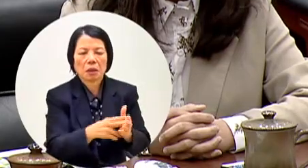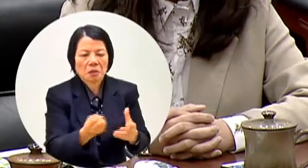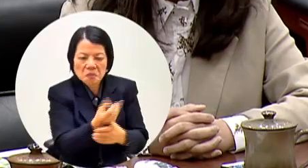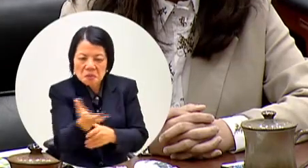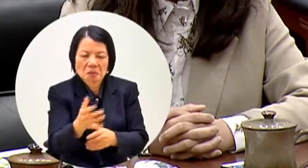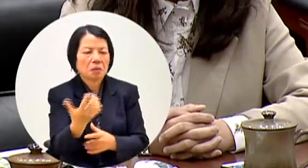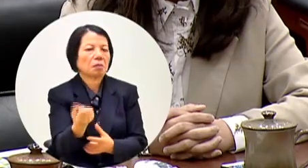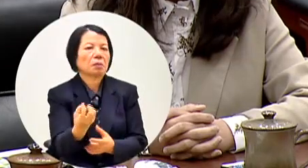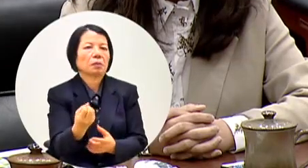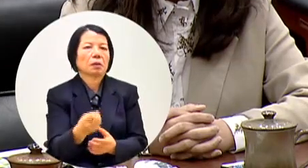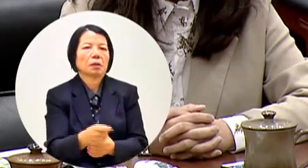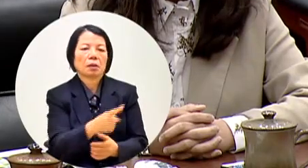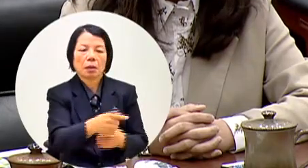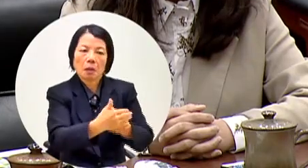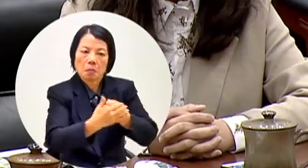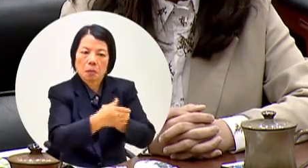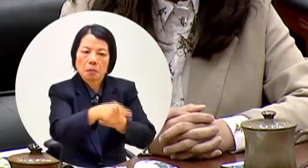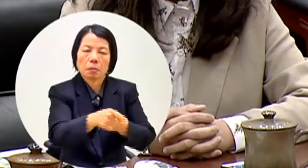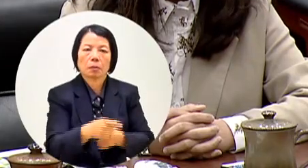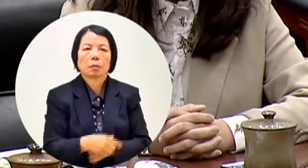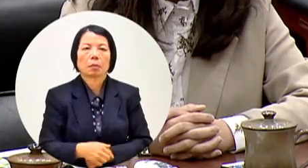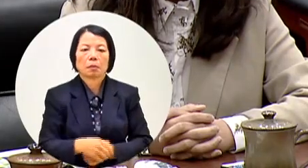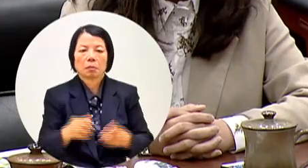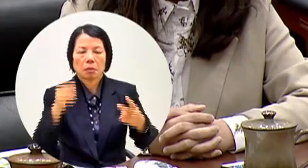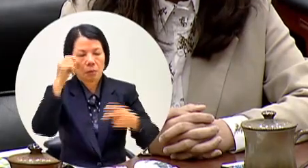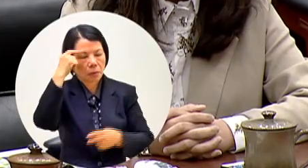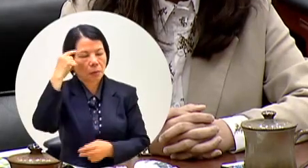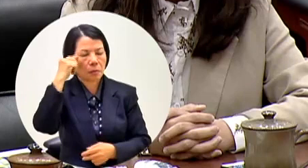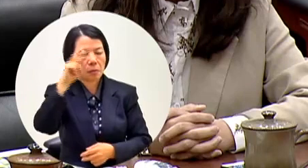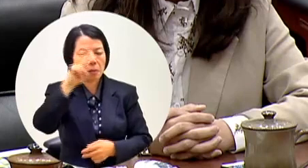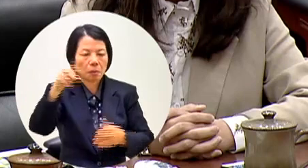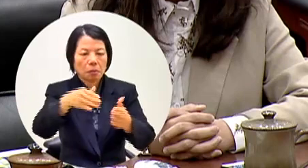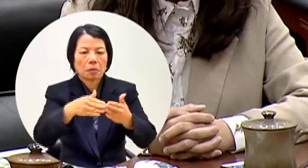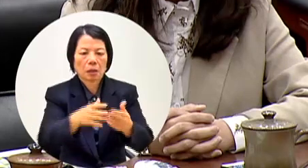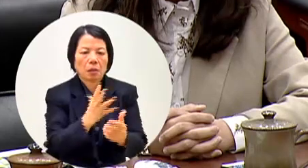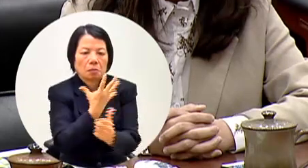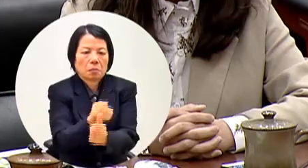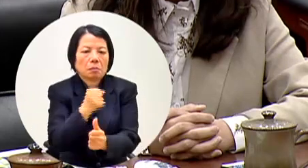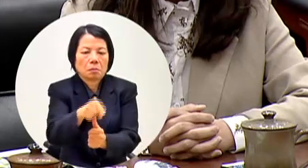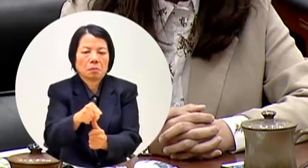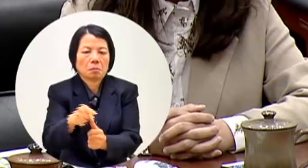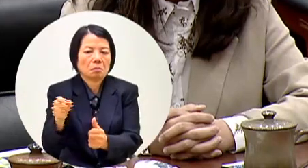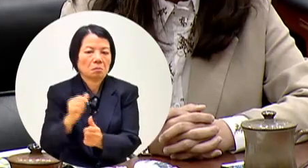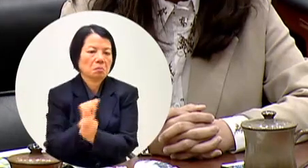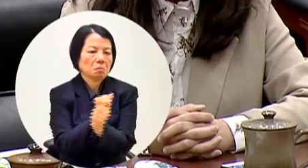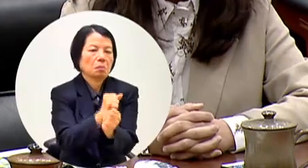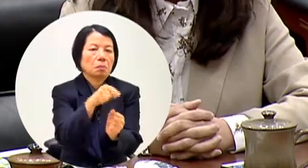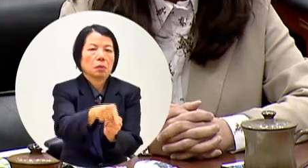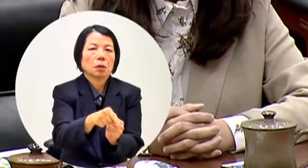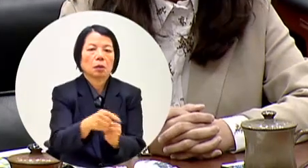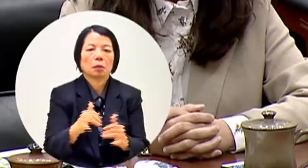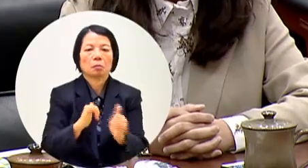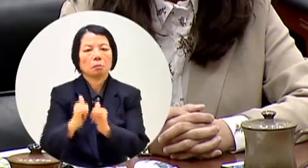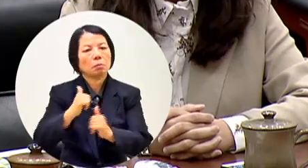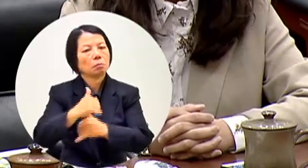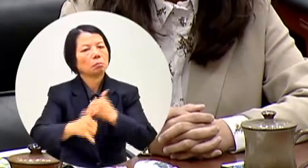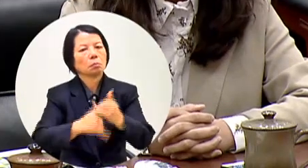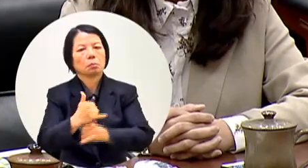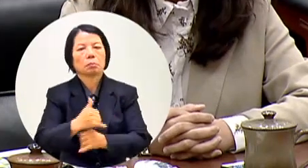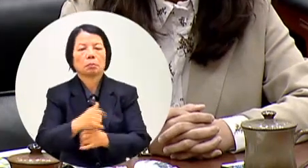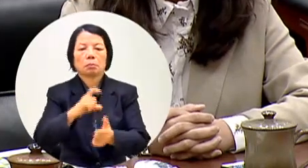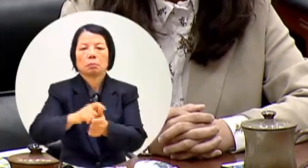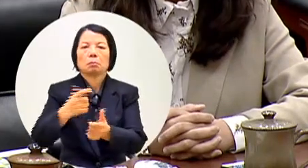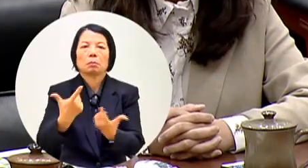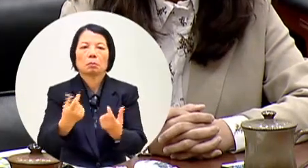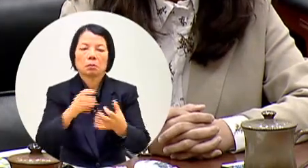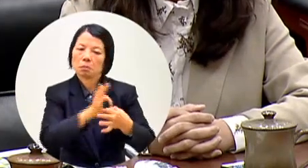事情要小心，第二天他就遭到中共当局的逮捕，我想这个绝对是民生议题啊。那